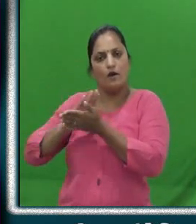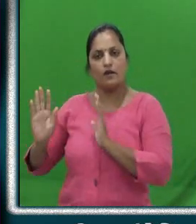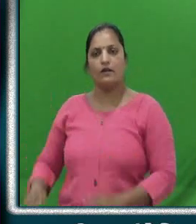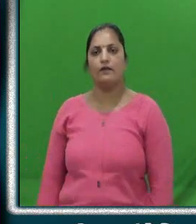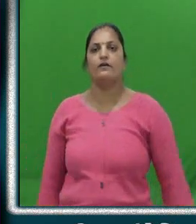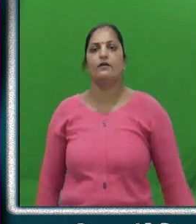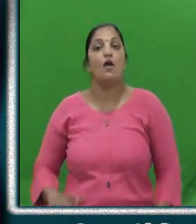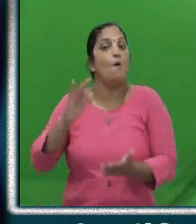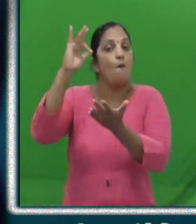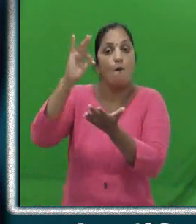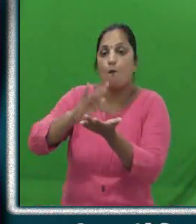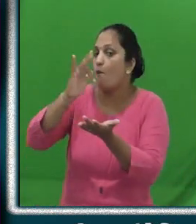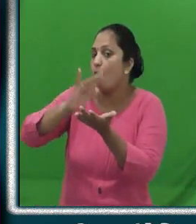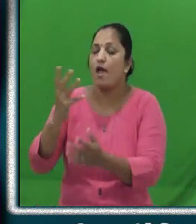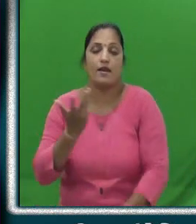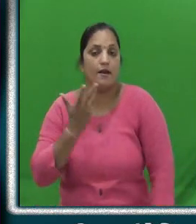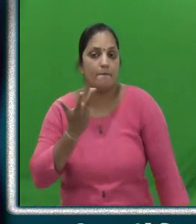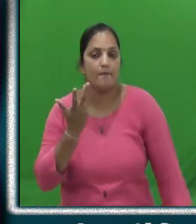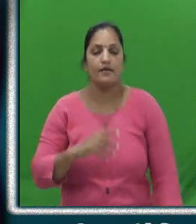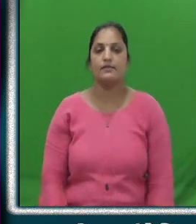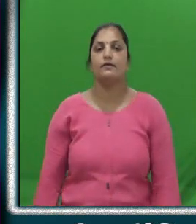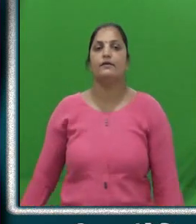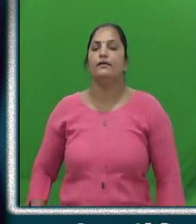શકાયો, એર. એર એટલે